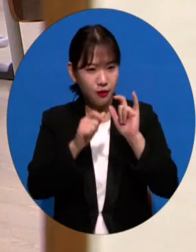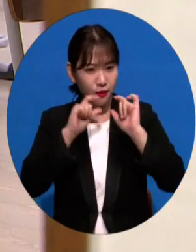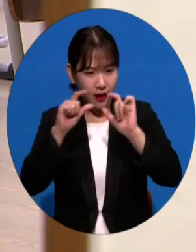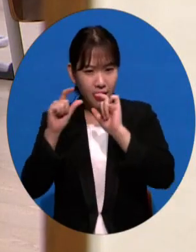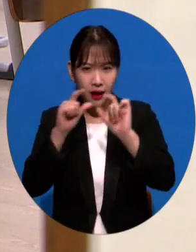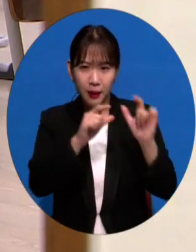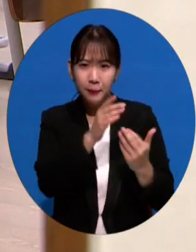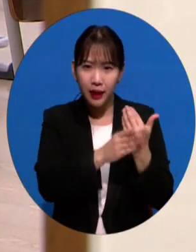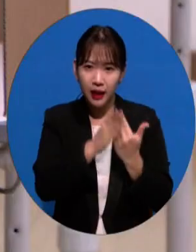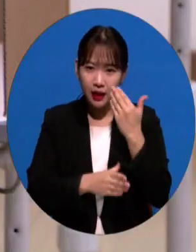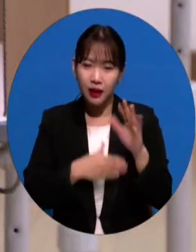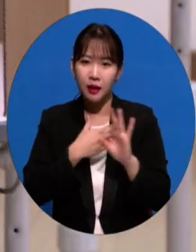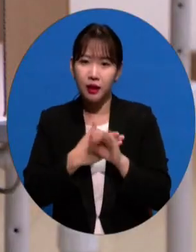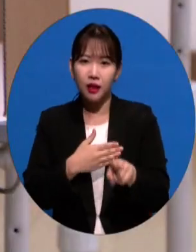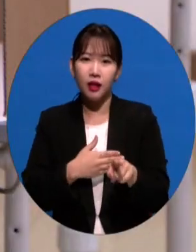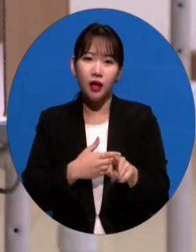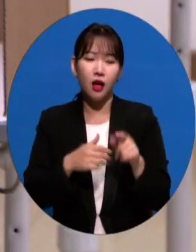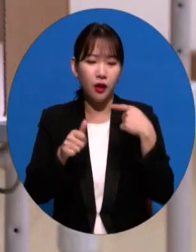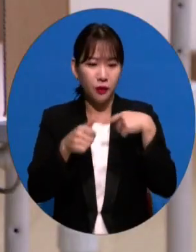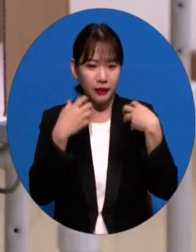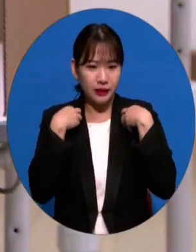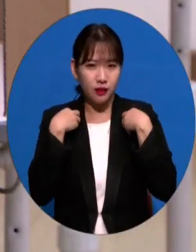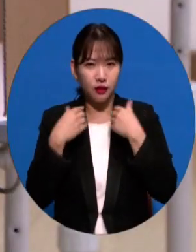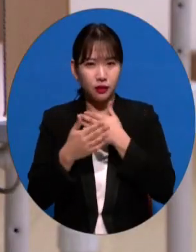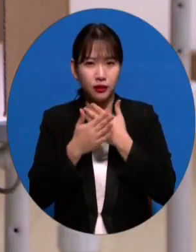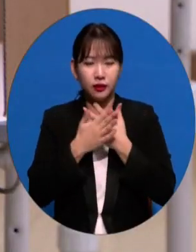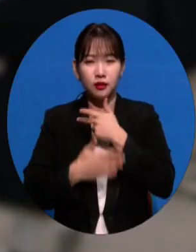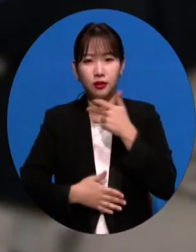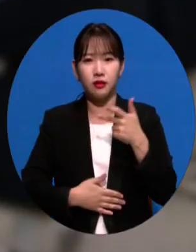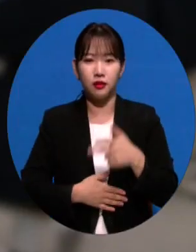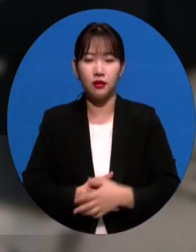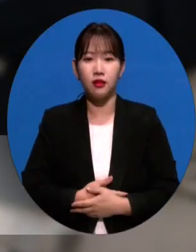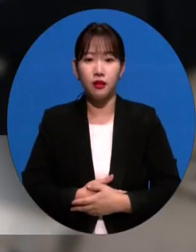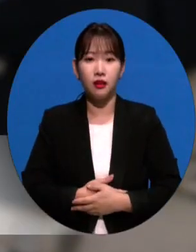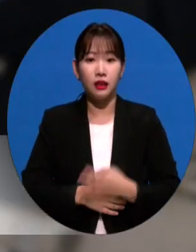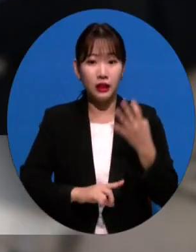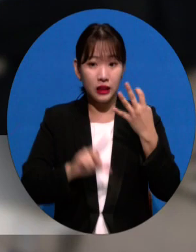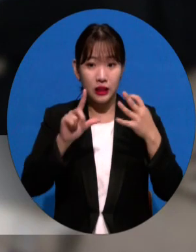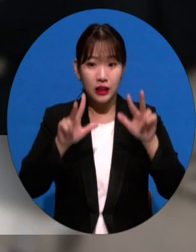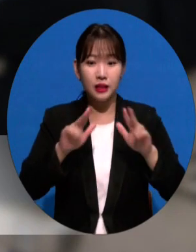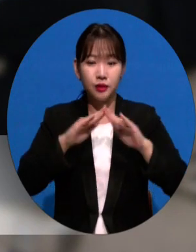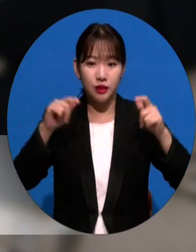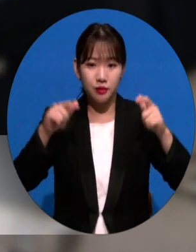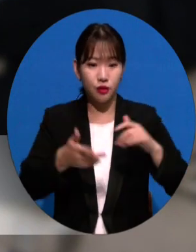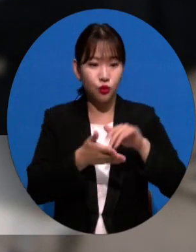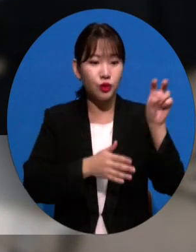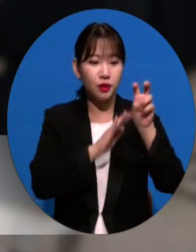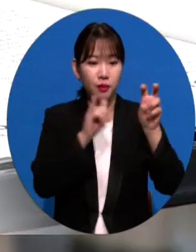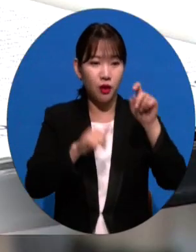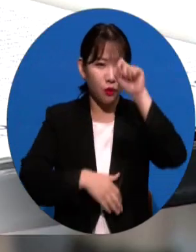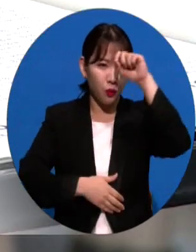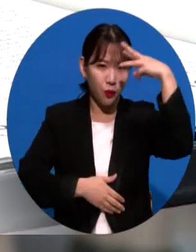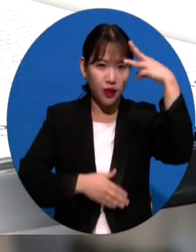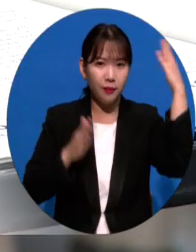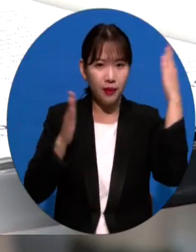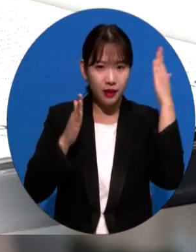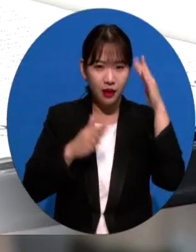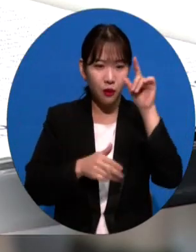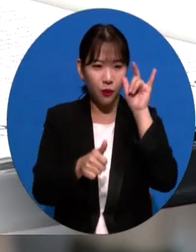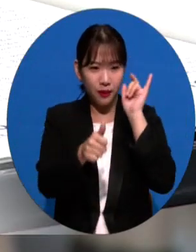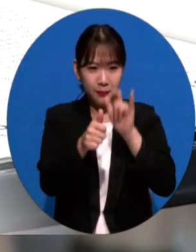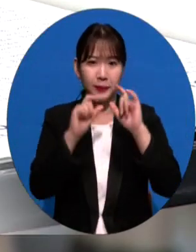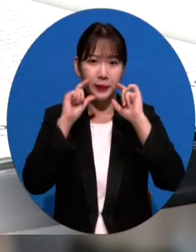확진이 잇따르면서 교육 당국은 크게 긴장하고 있습니다. 14일 현재 전남에서는 20명의 고3 수험생이